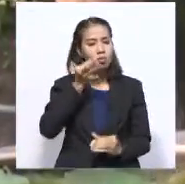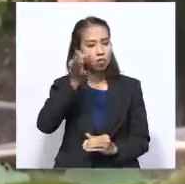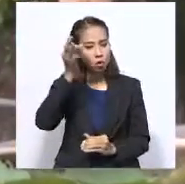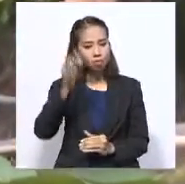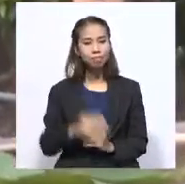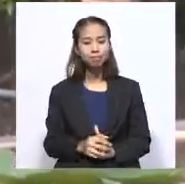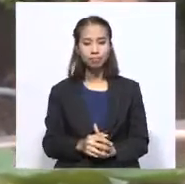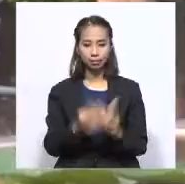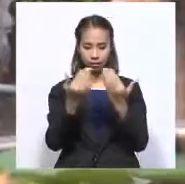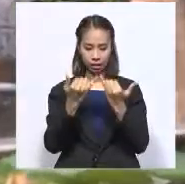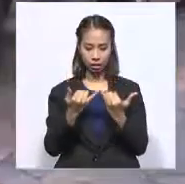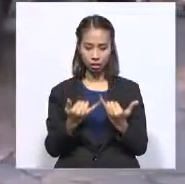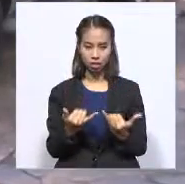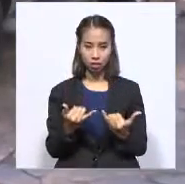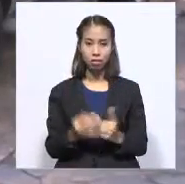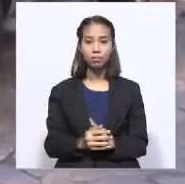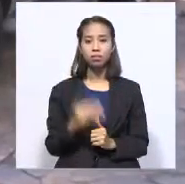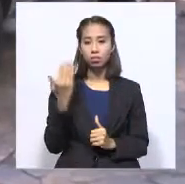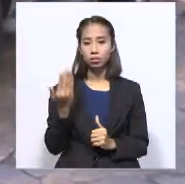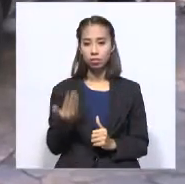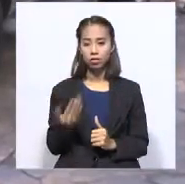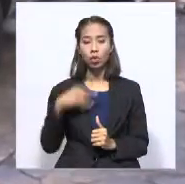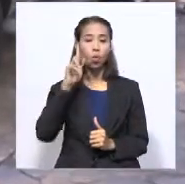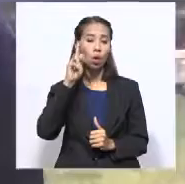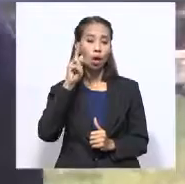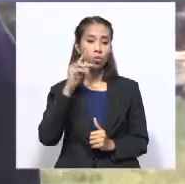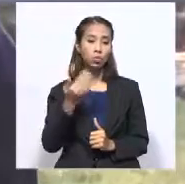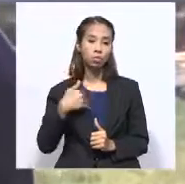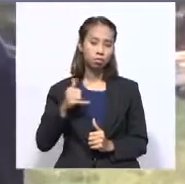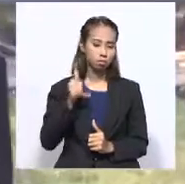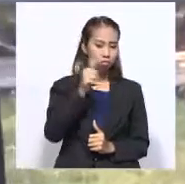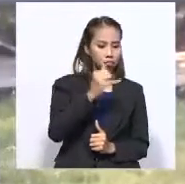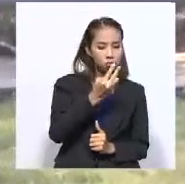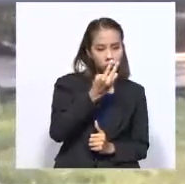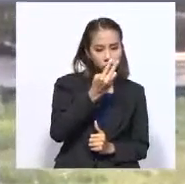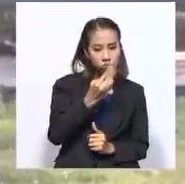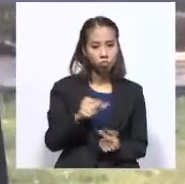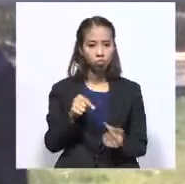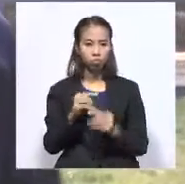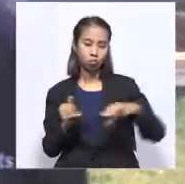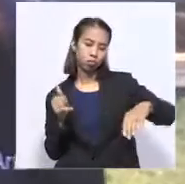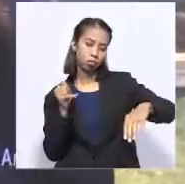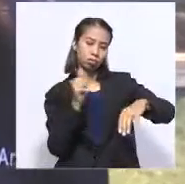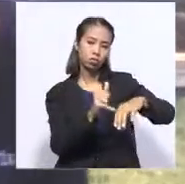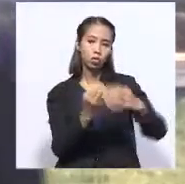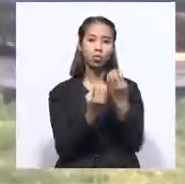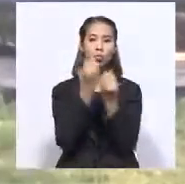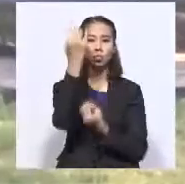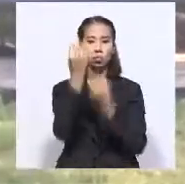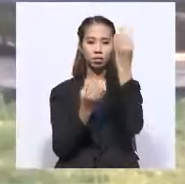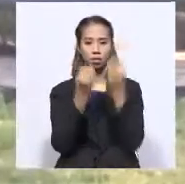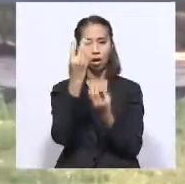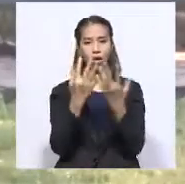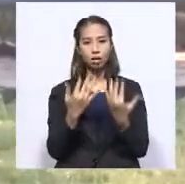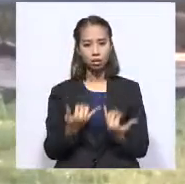องคดีนะครับซึ่งเรื่องนี้นะครับคุณเสกสมแจ้งจิตผู้สื่อข่าวของเรานะครับก็เข้าพื้นที่ไปในจุดเกิดเหตุก็คือป่าทุ่งใหญ่นเรศวร